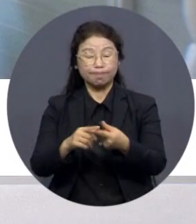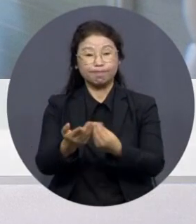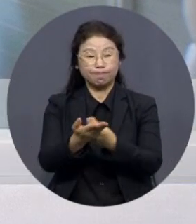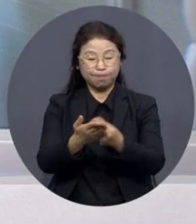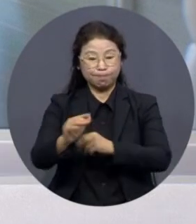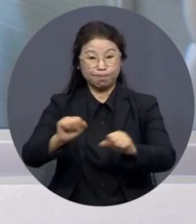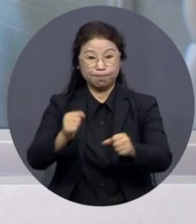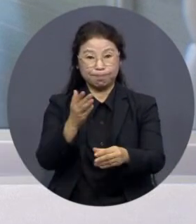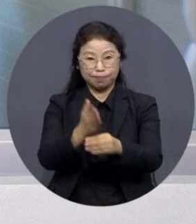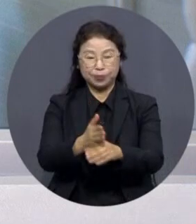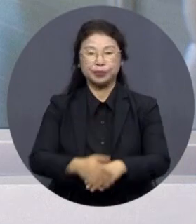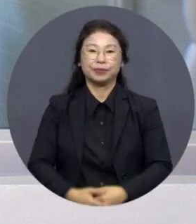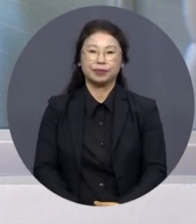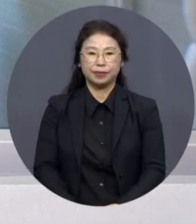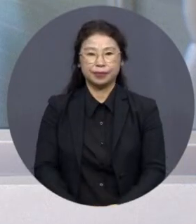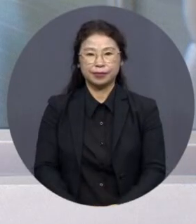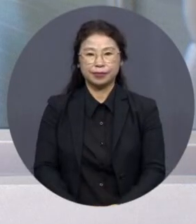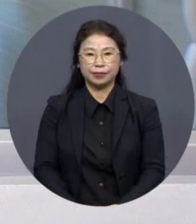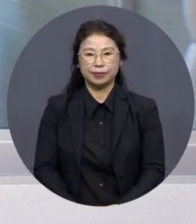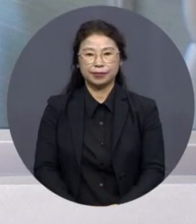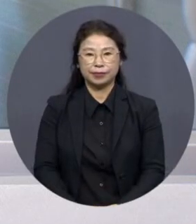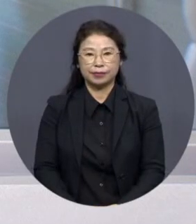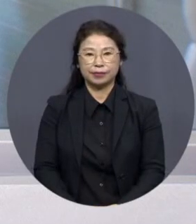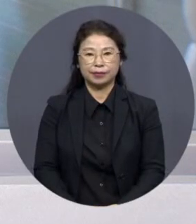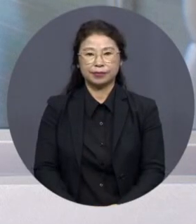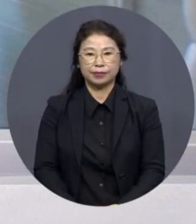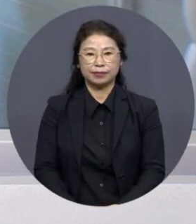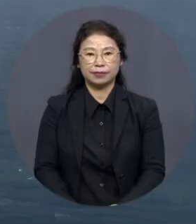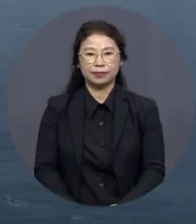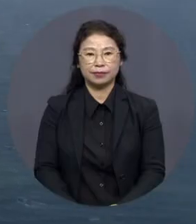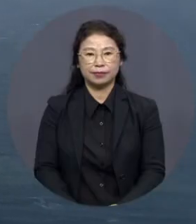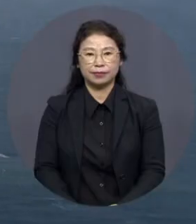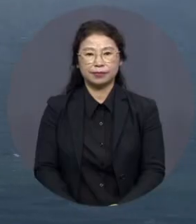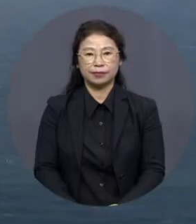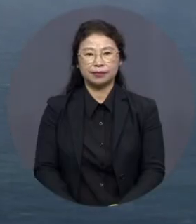있습니다. 송원혁 기자가 취재했습니다.